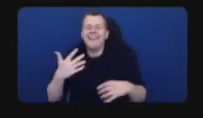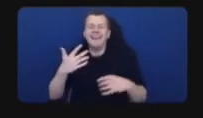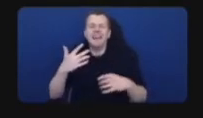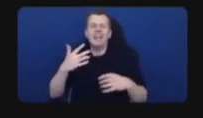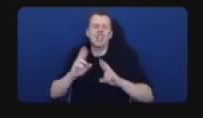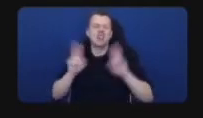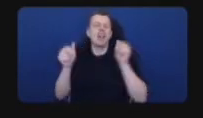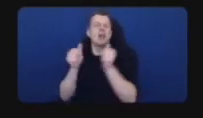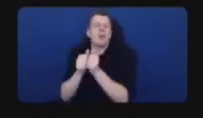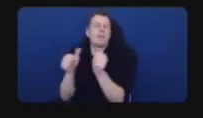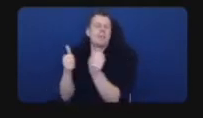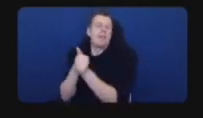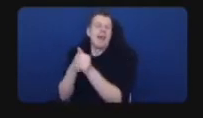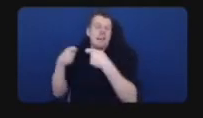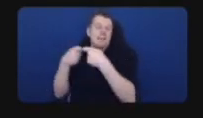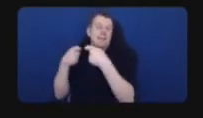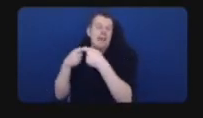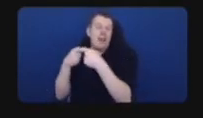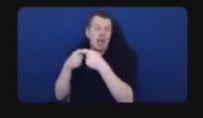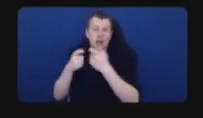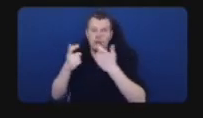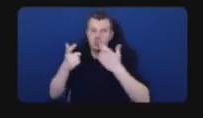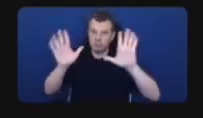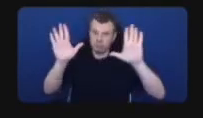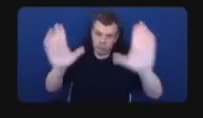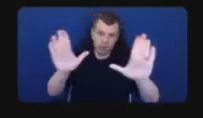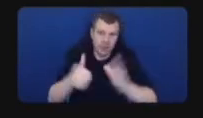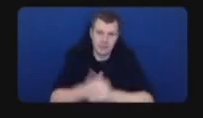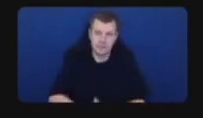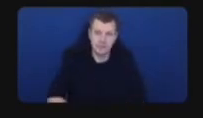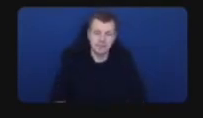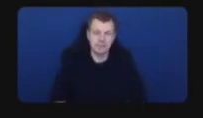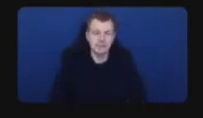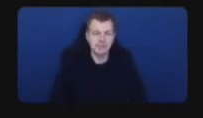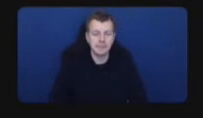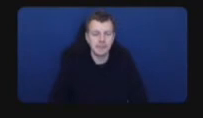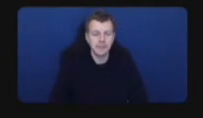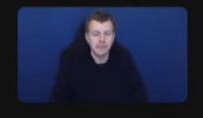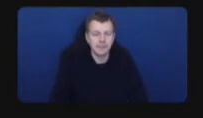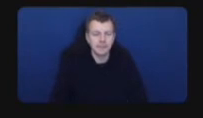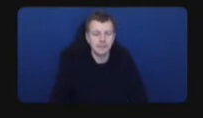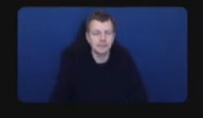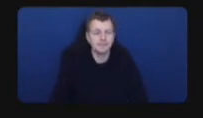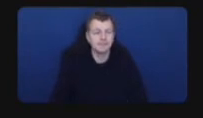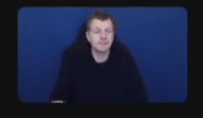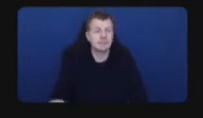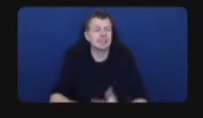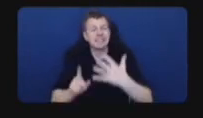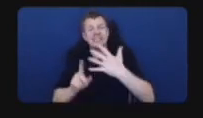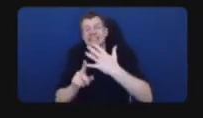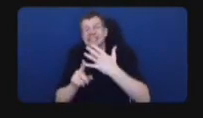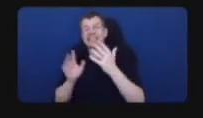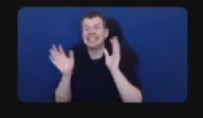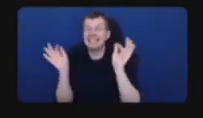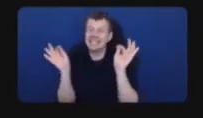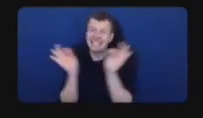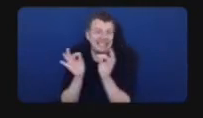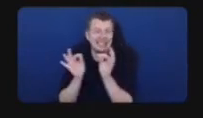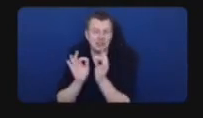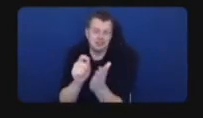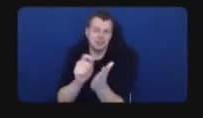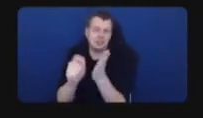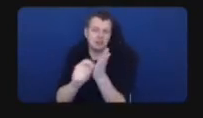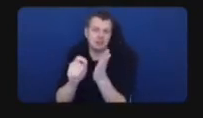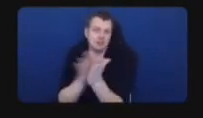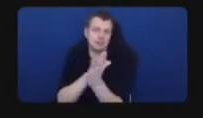因为手电筒总是在家里面，大家可能是不放在特定的地方，有时候找的时候会比较难找，所以如果是能够